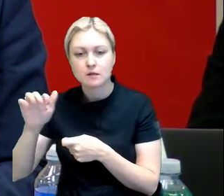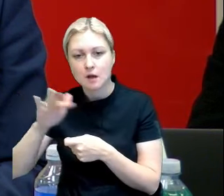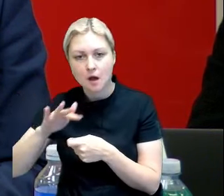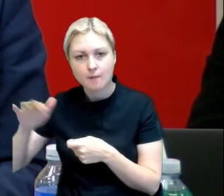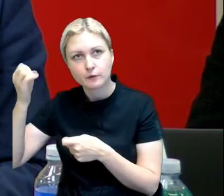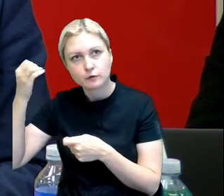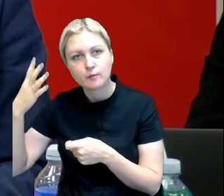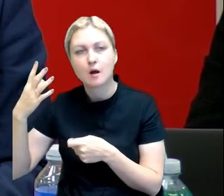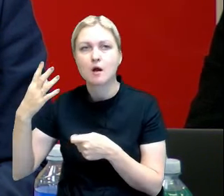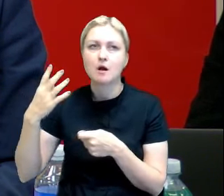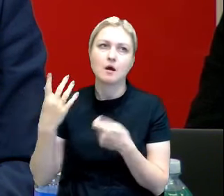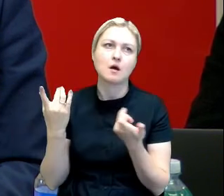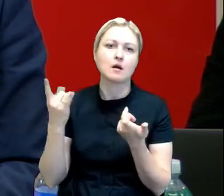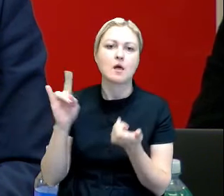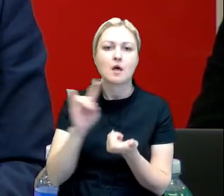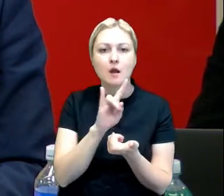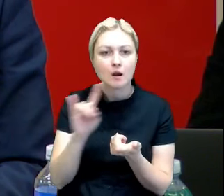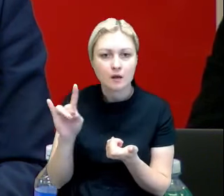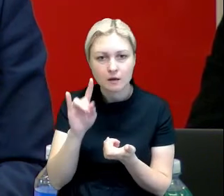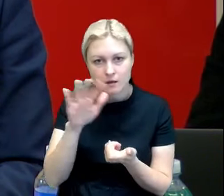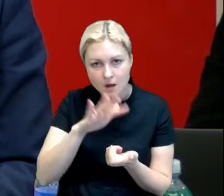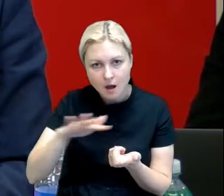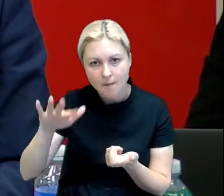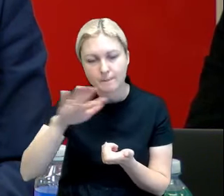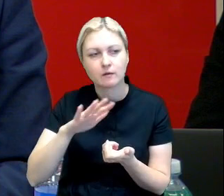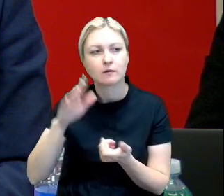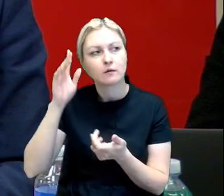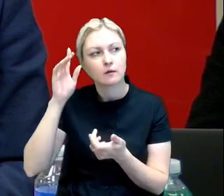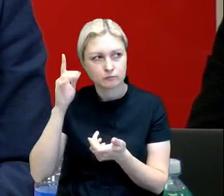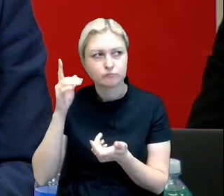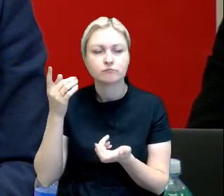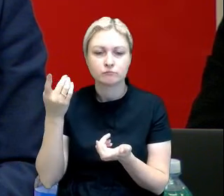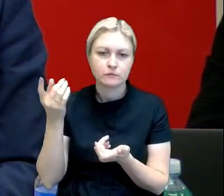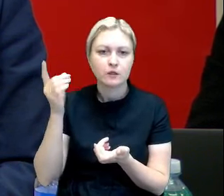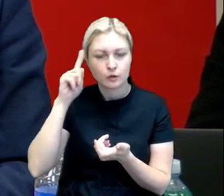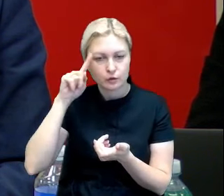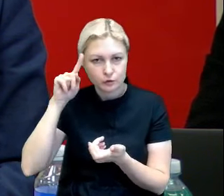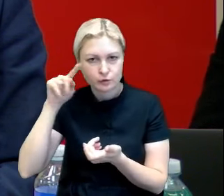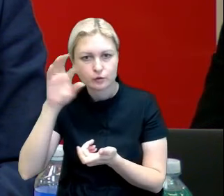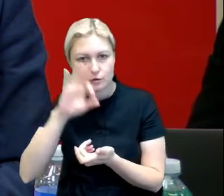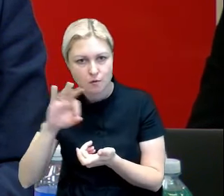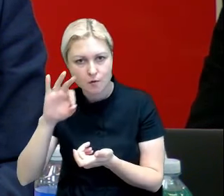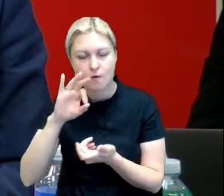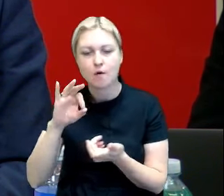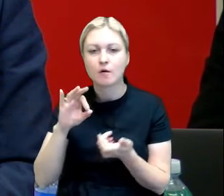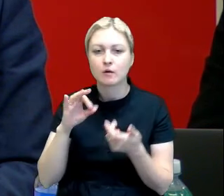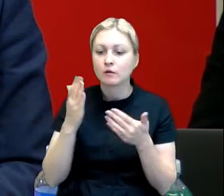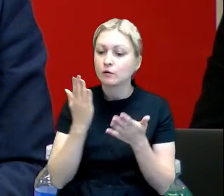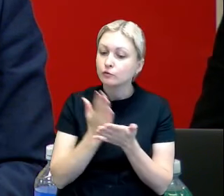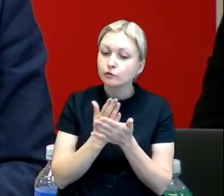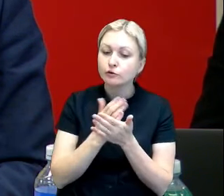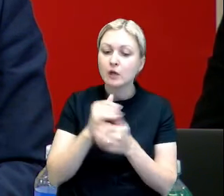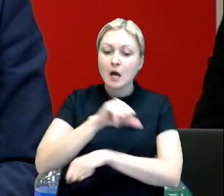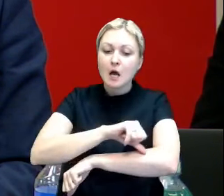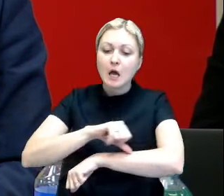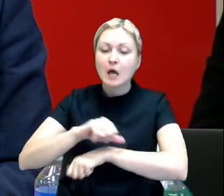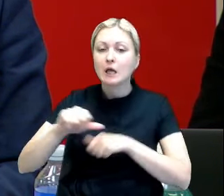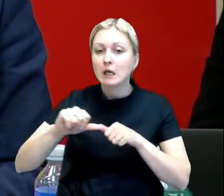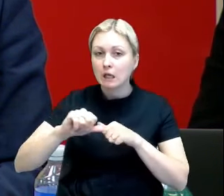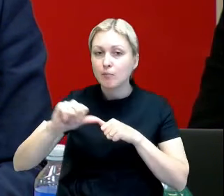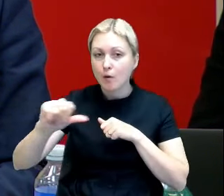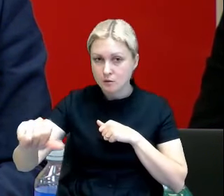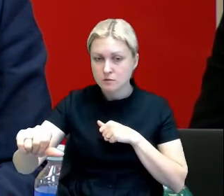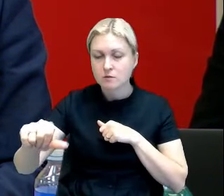aplinką ir tai yra pavojus ko gero čia yra kaip ir pradžiamokslis kad na yra tos ribos į kurias ko gero a taisyklių